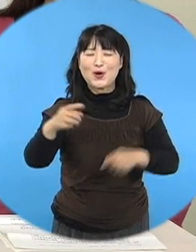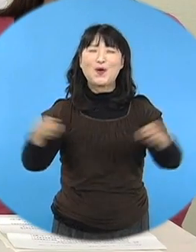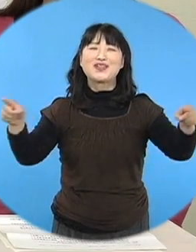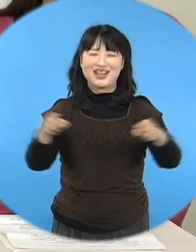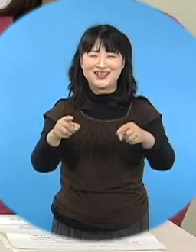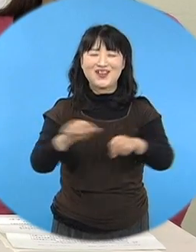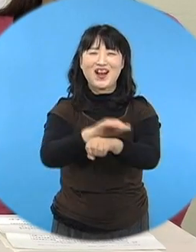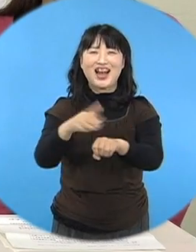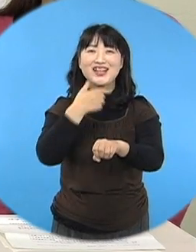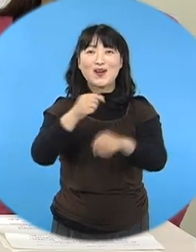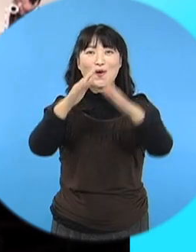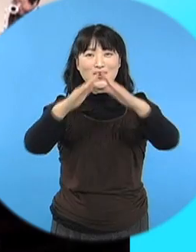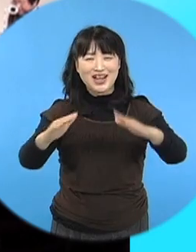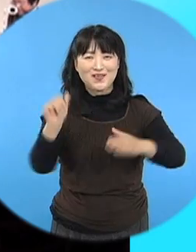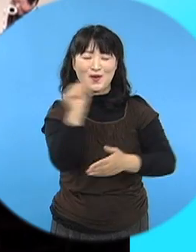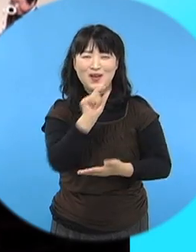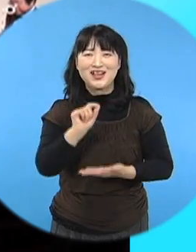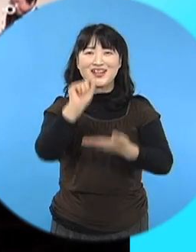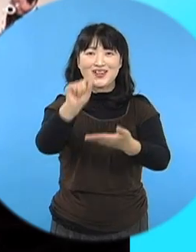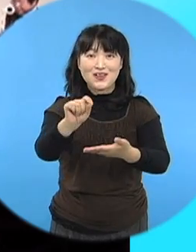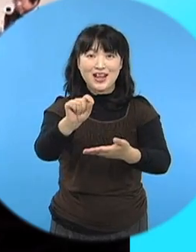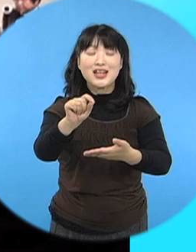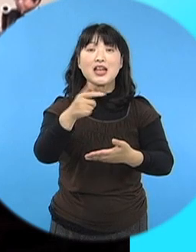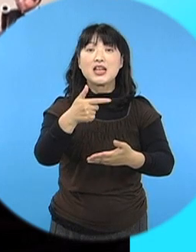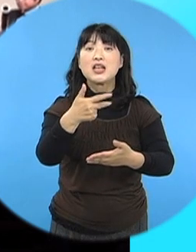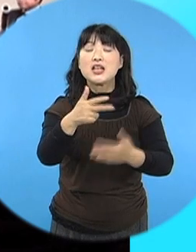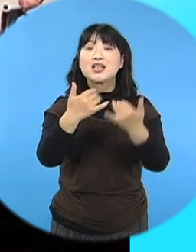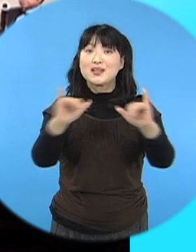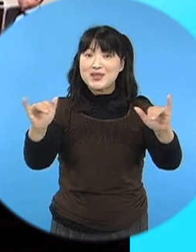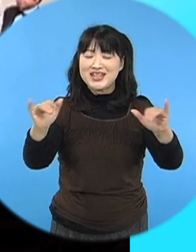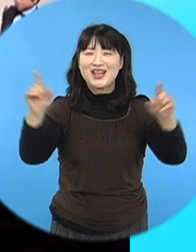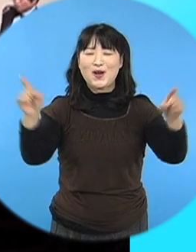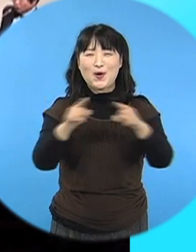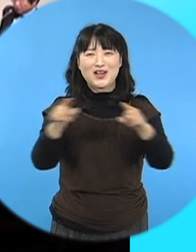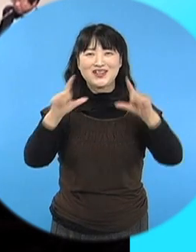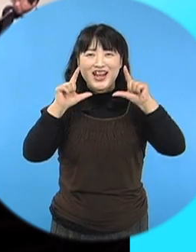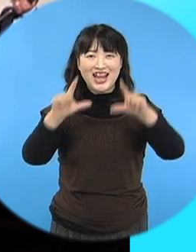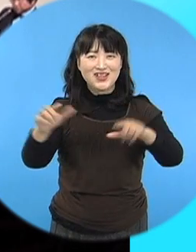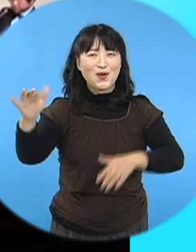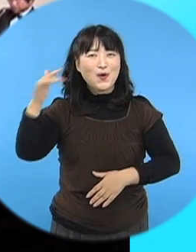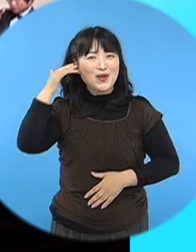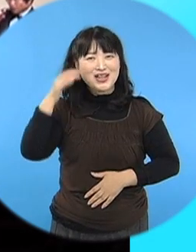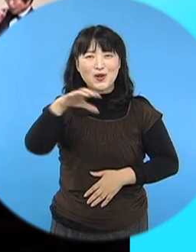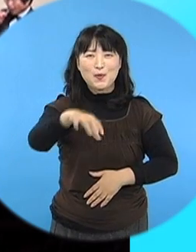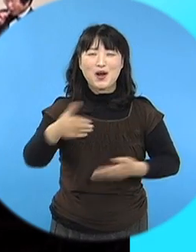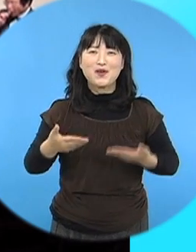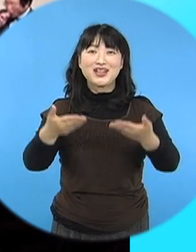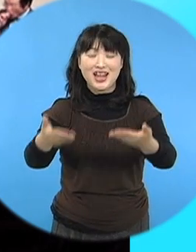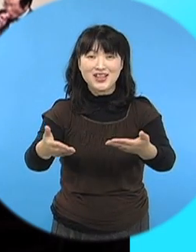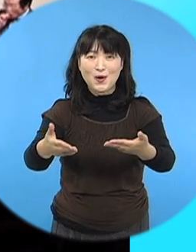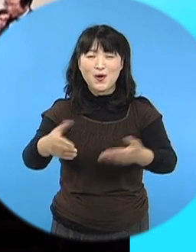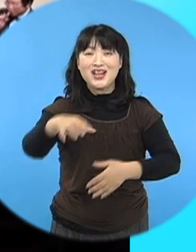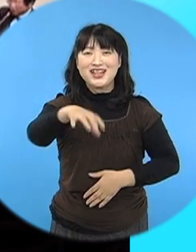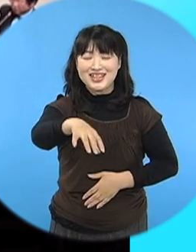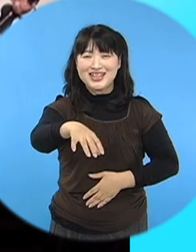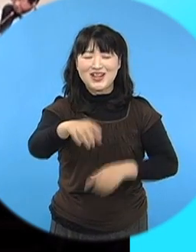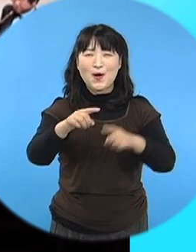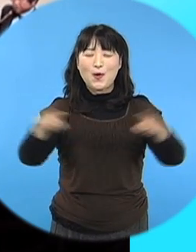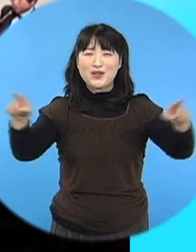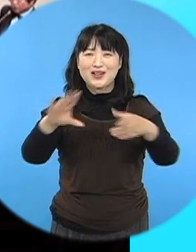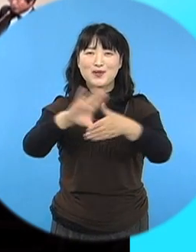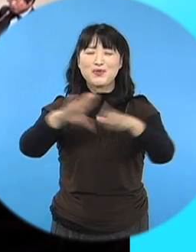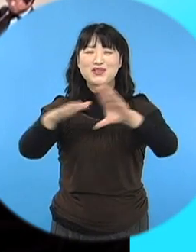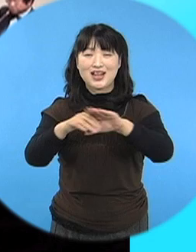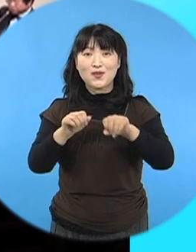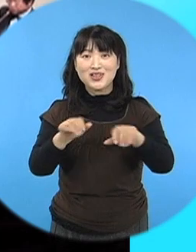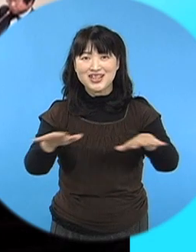介します。市民に音楽演奏鑑賞の場を提供することにより地域での音楽文化の浸